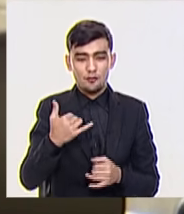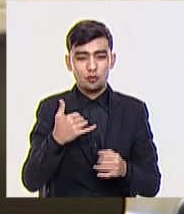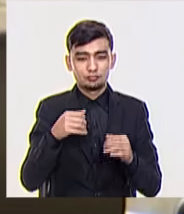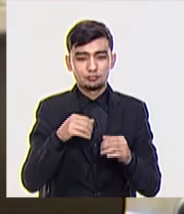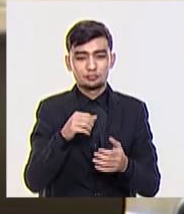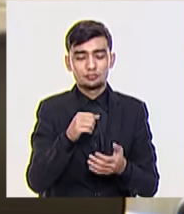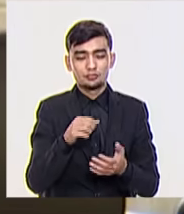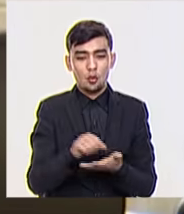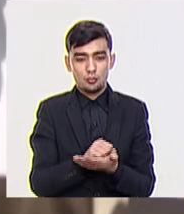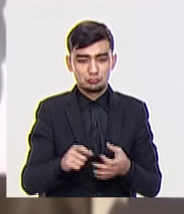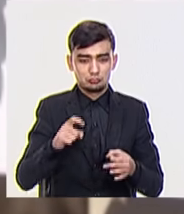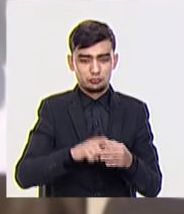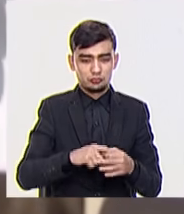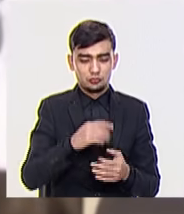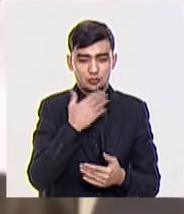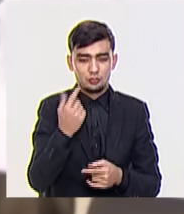хаттамасына бұл енгізілмей қалды.